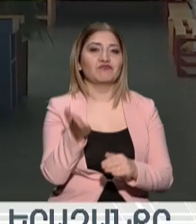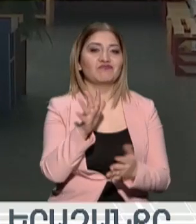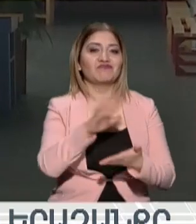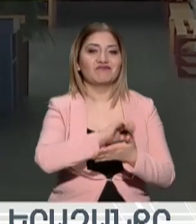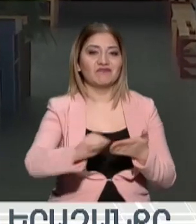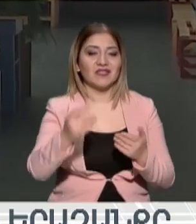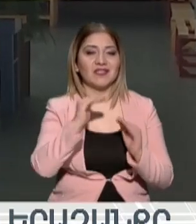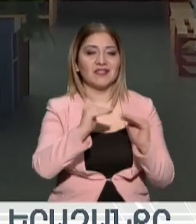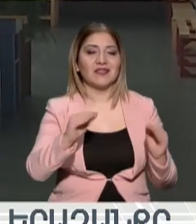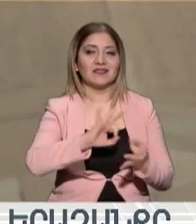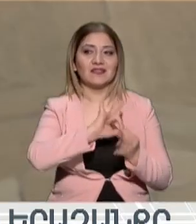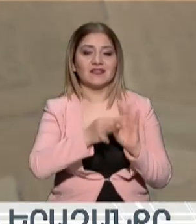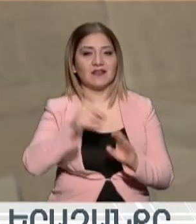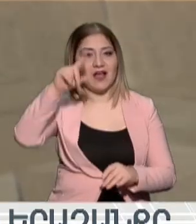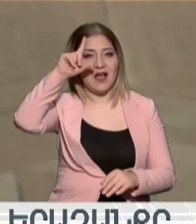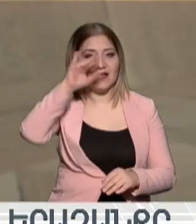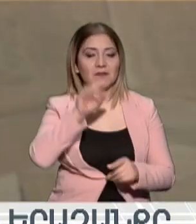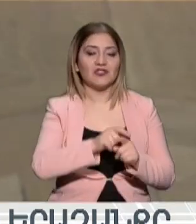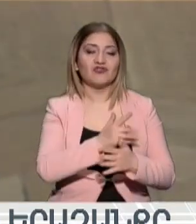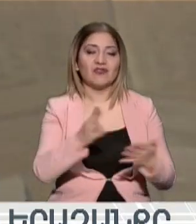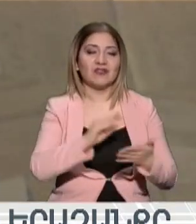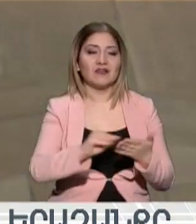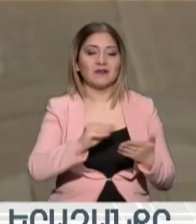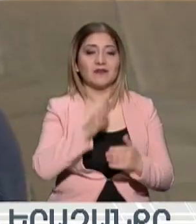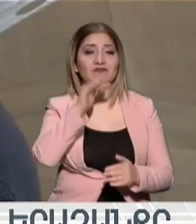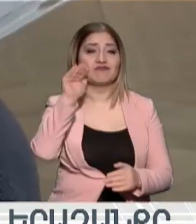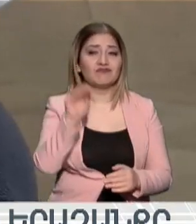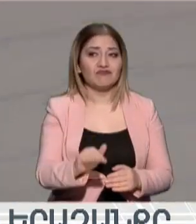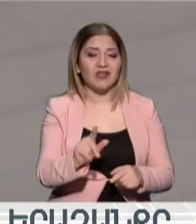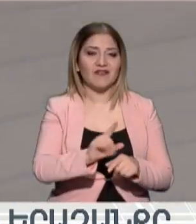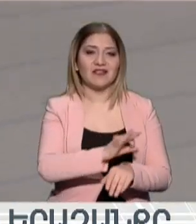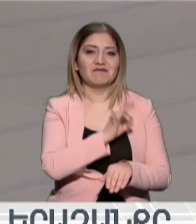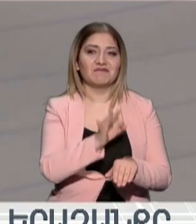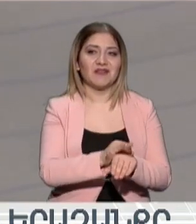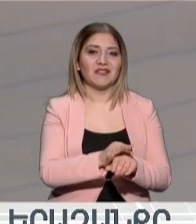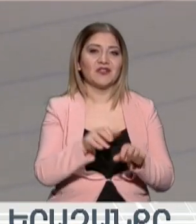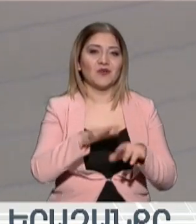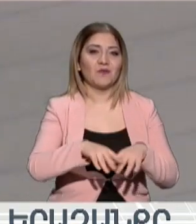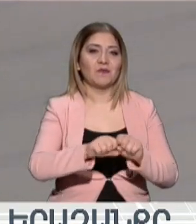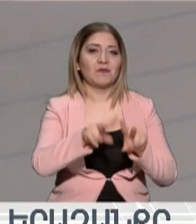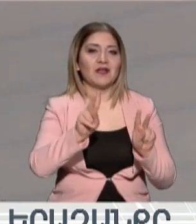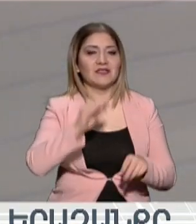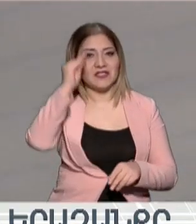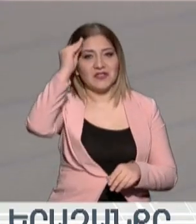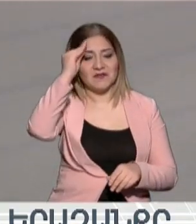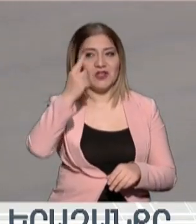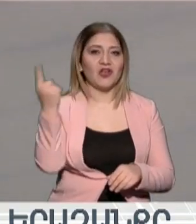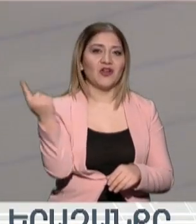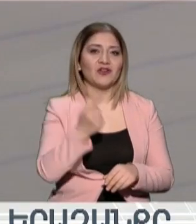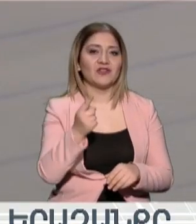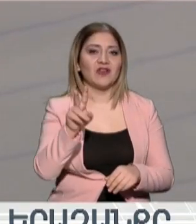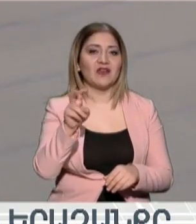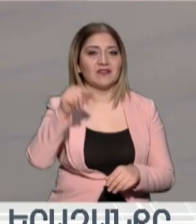Երեխաների տողերում անպակաս է հայրենիքը։ Դեռ այս տարիքում ավելի պատասխանատու գործ ու մասնագիտություն մտքներով չի անցնում,